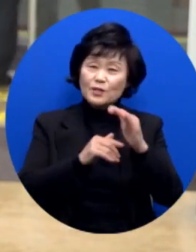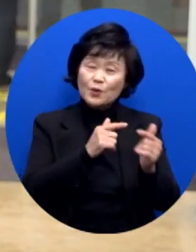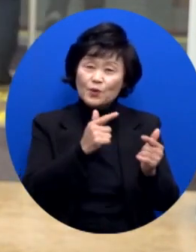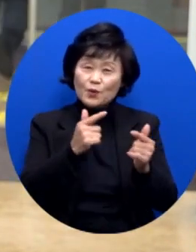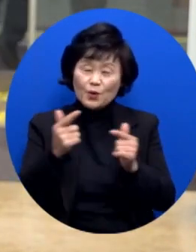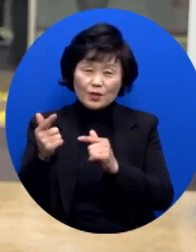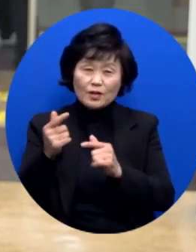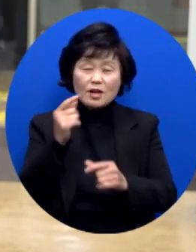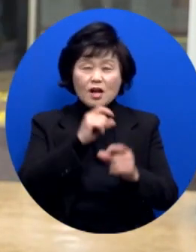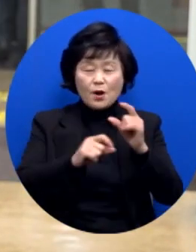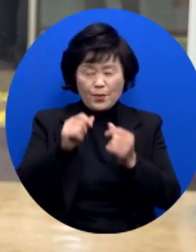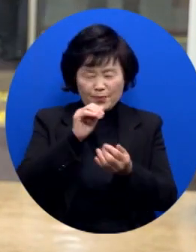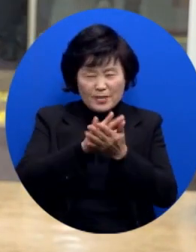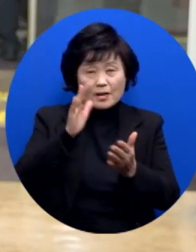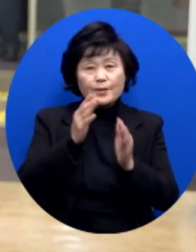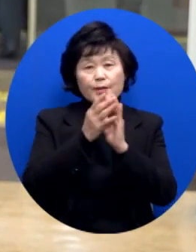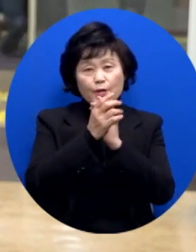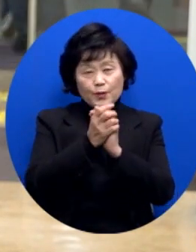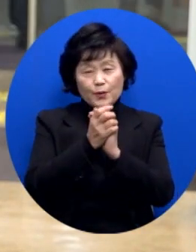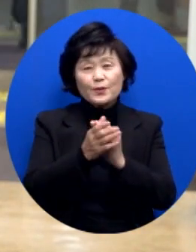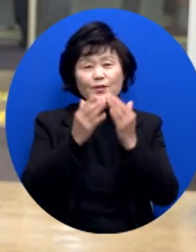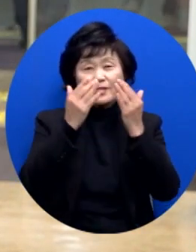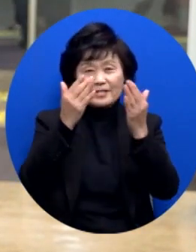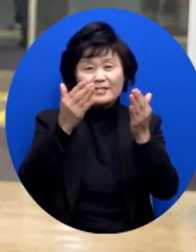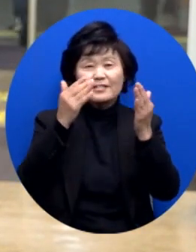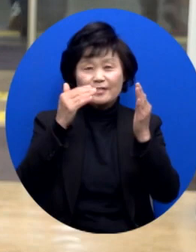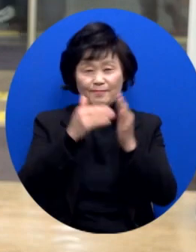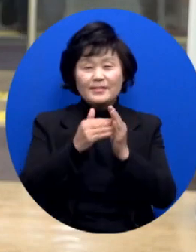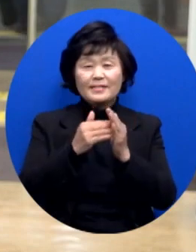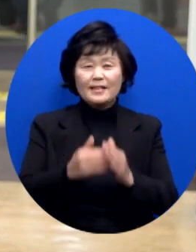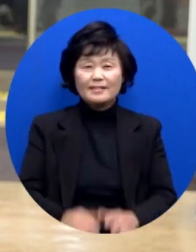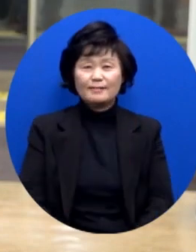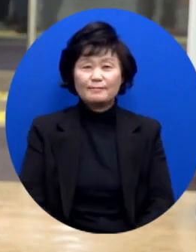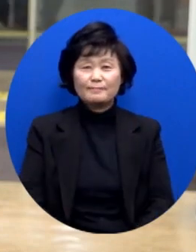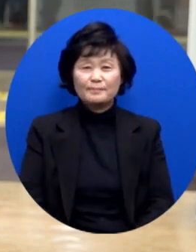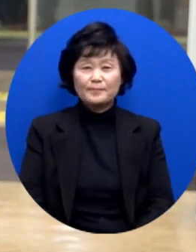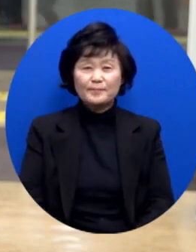그 어느 때보다 뜨겁게 기도했습니다. CTS 뉴스 이현지입니다.